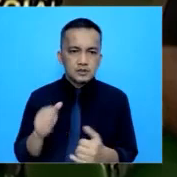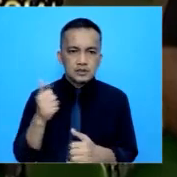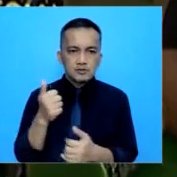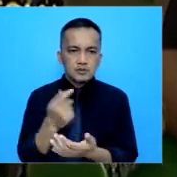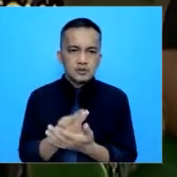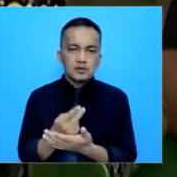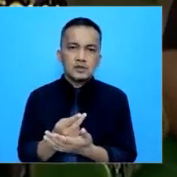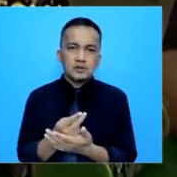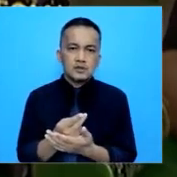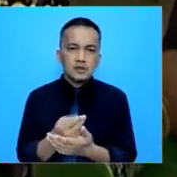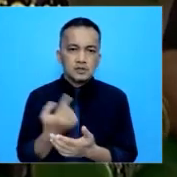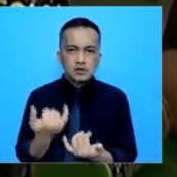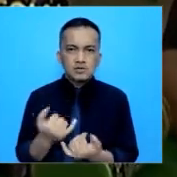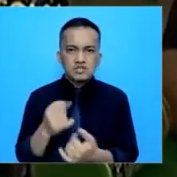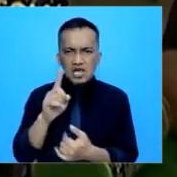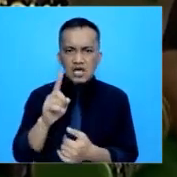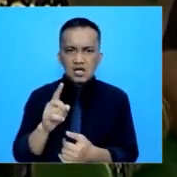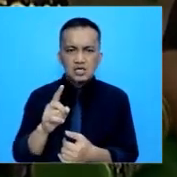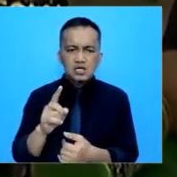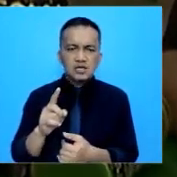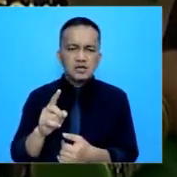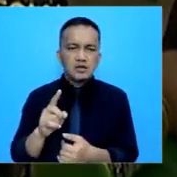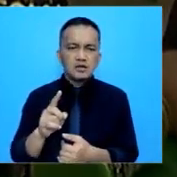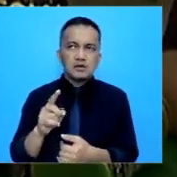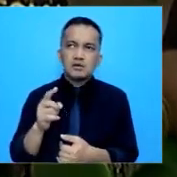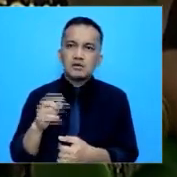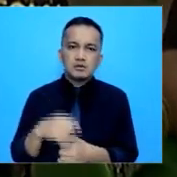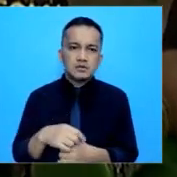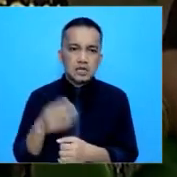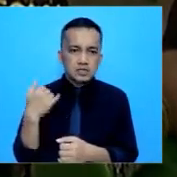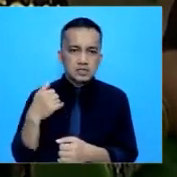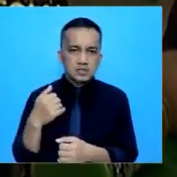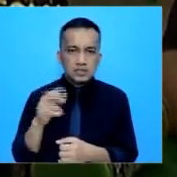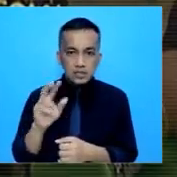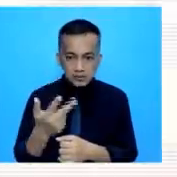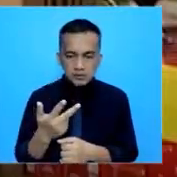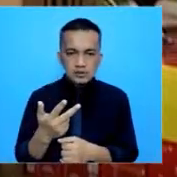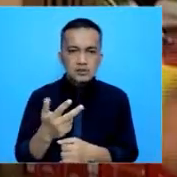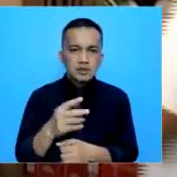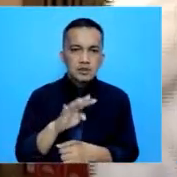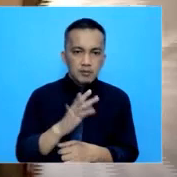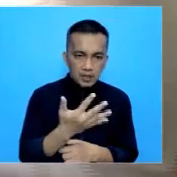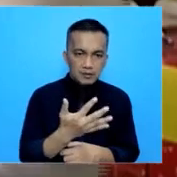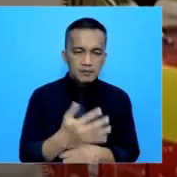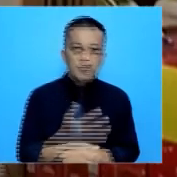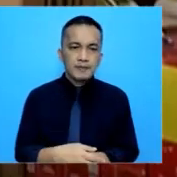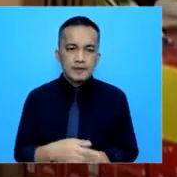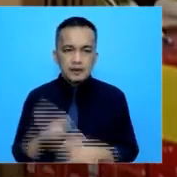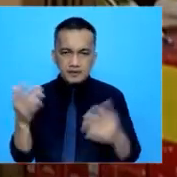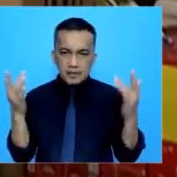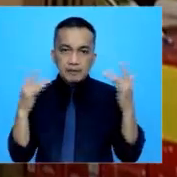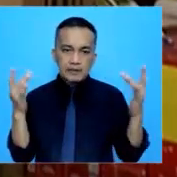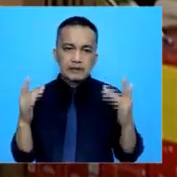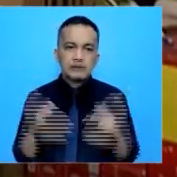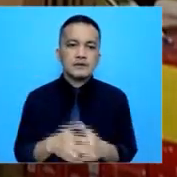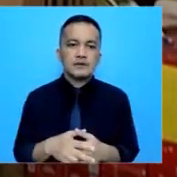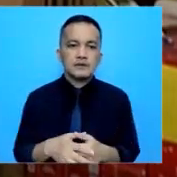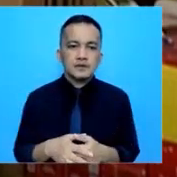10 pesos yata ang inisa. Dati nakakabili lang mga 3, 5, yun. Pampaingay lang, dagdag